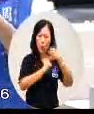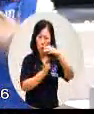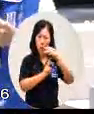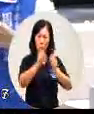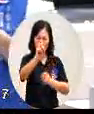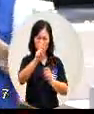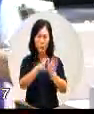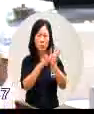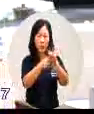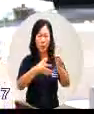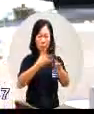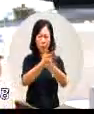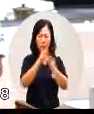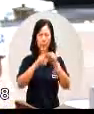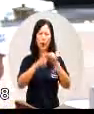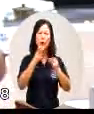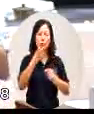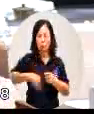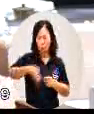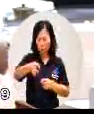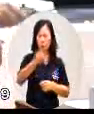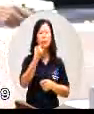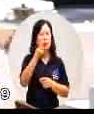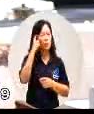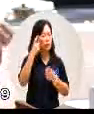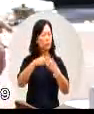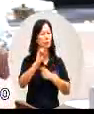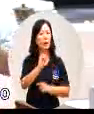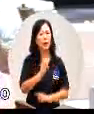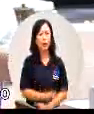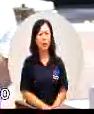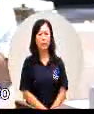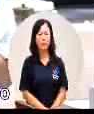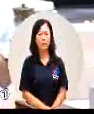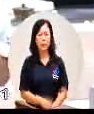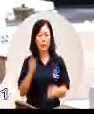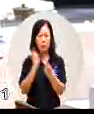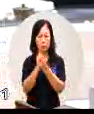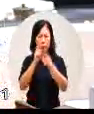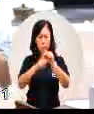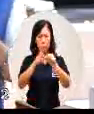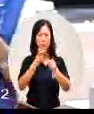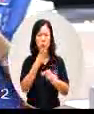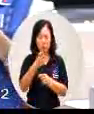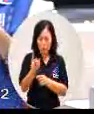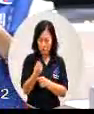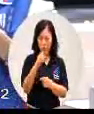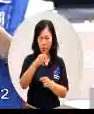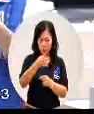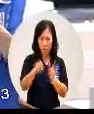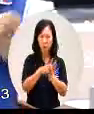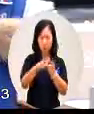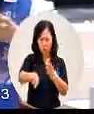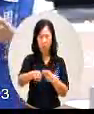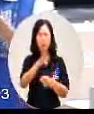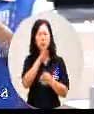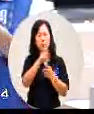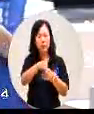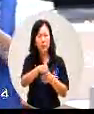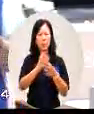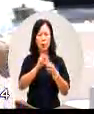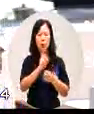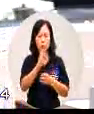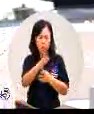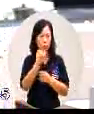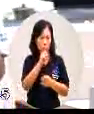给开一挂档的嘛是合理合法，我想甲中央争取预算就是要这样争取嘛，你要讲有道理的，